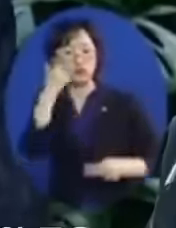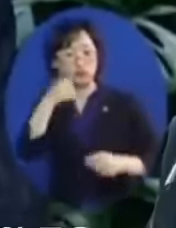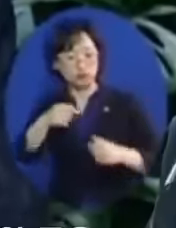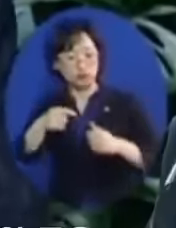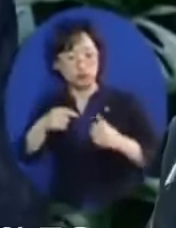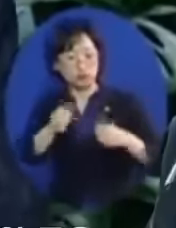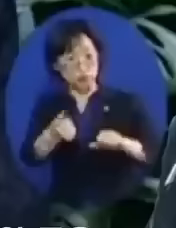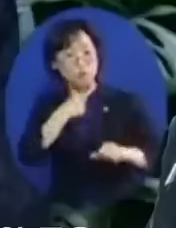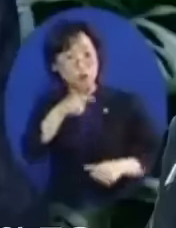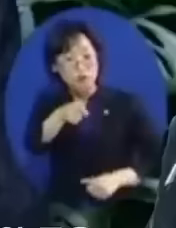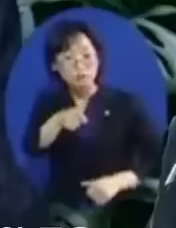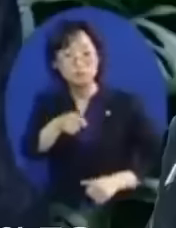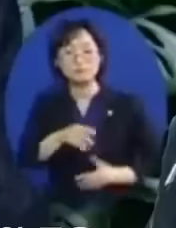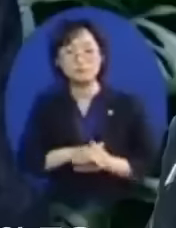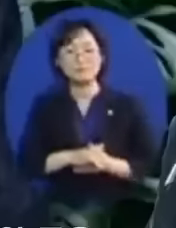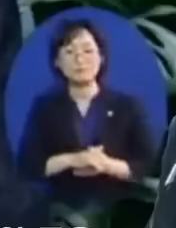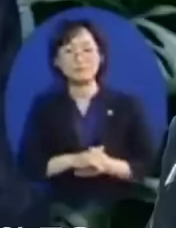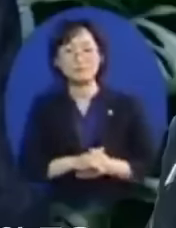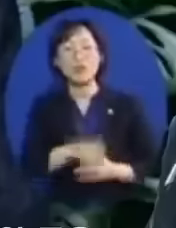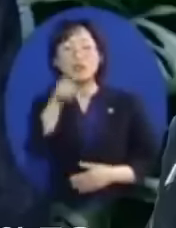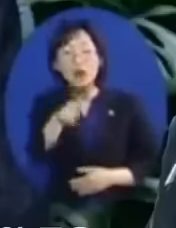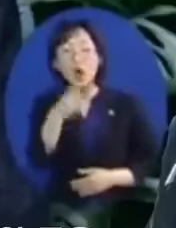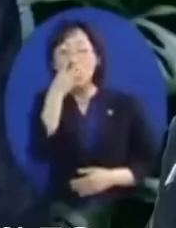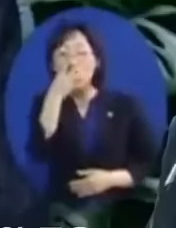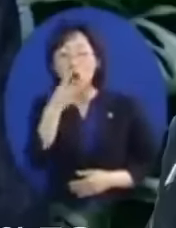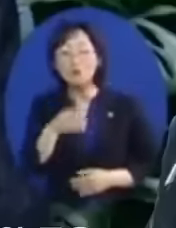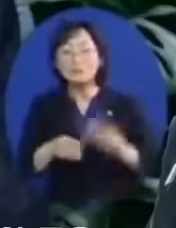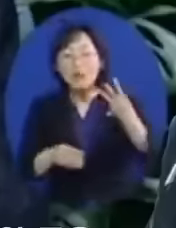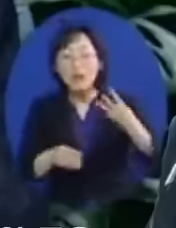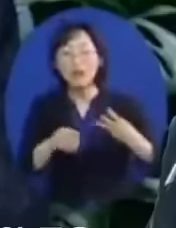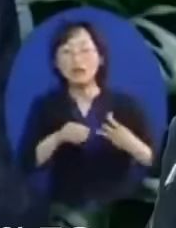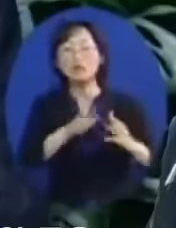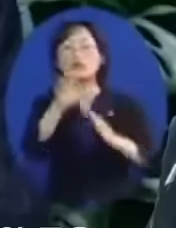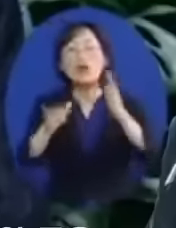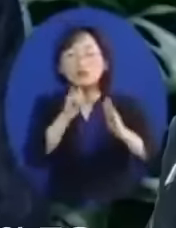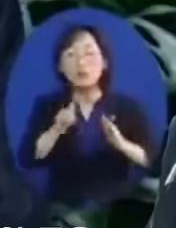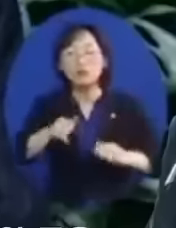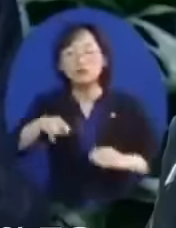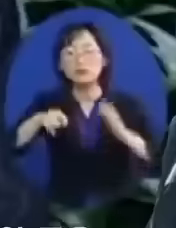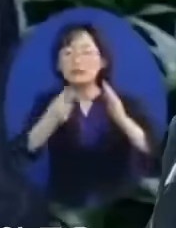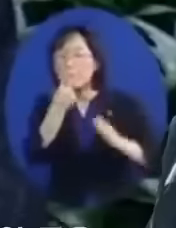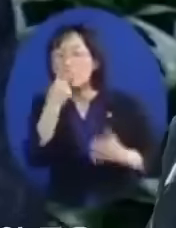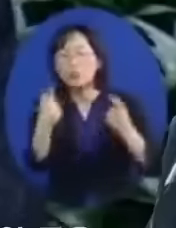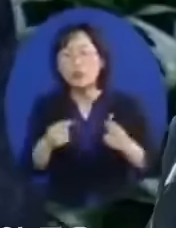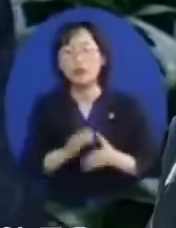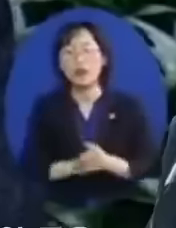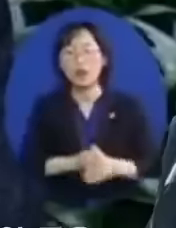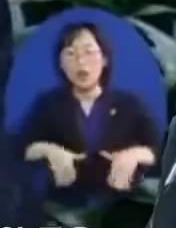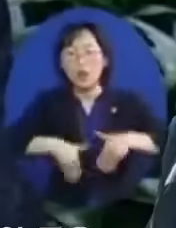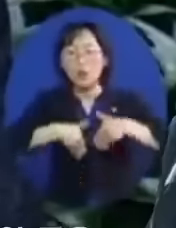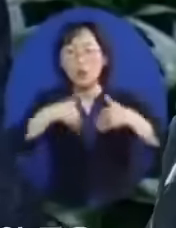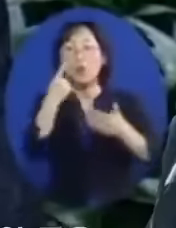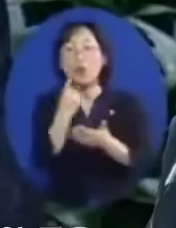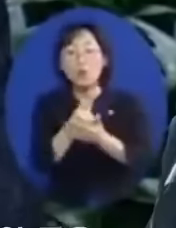하느냐? 저 벼 세 가만 있는 우리 가족의 생명이라네. 봄이